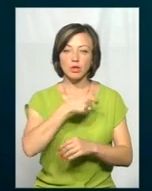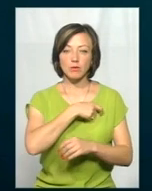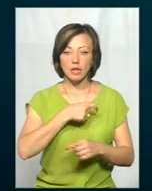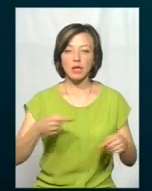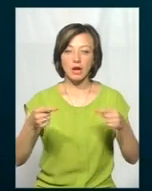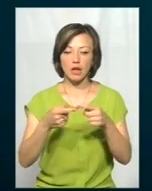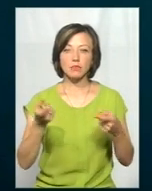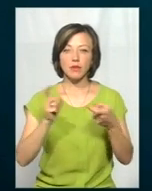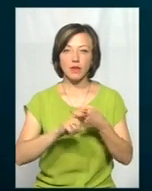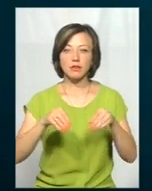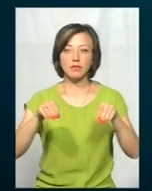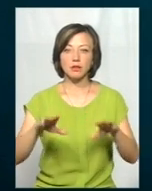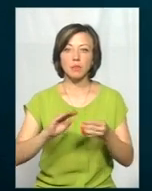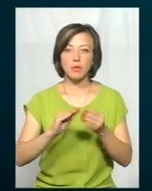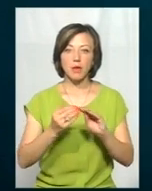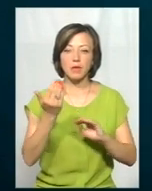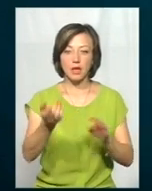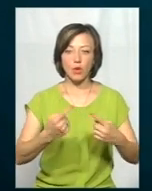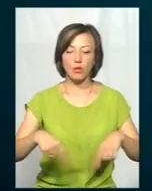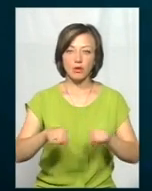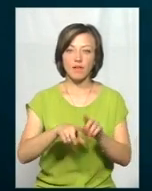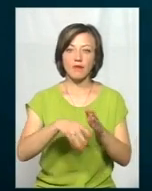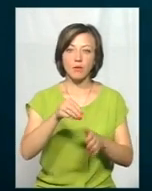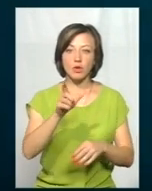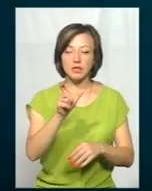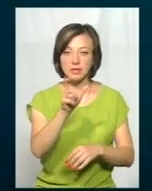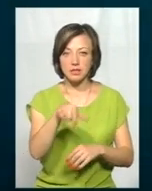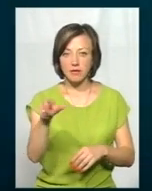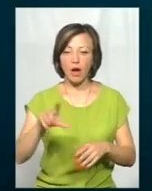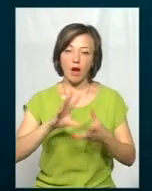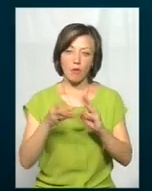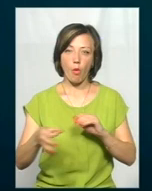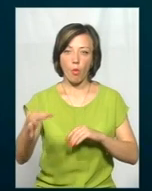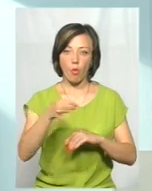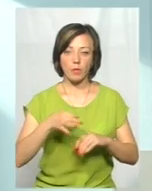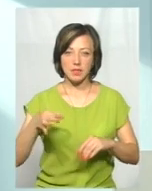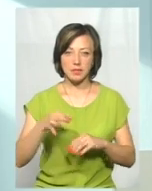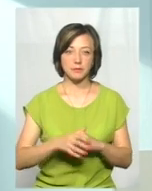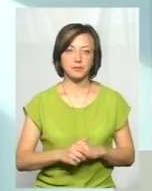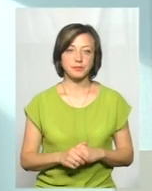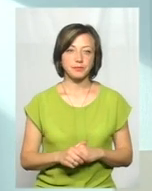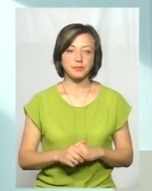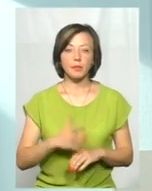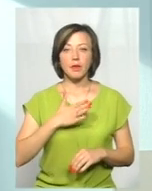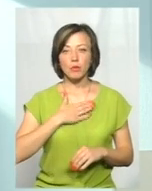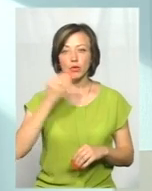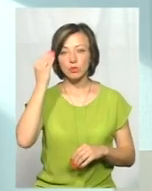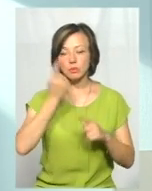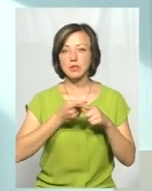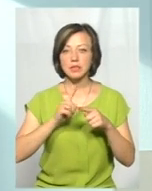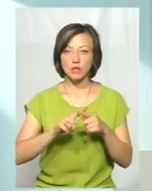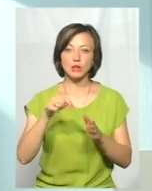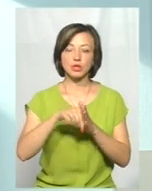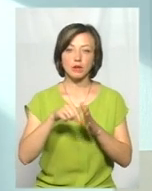вони якраз і пов'язані з вирішенням проблем їхніх округів, їхніх виборців або ж області нашої загалом. Ну, як на мою думку, це може